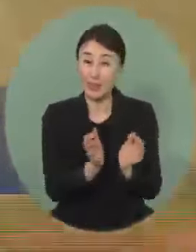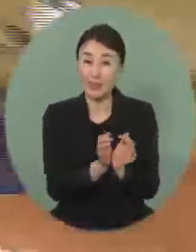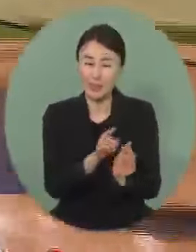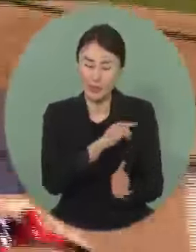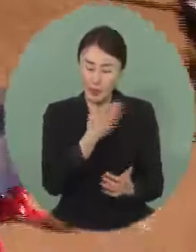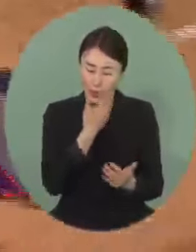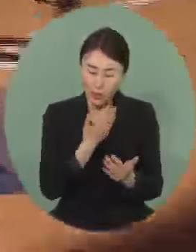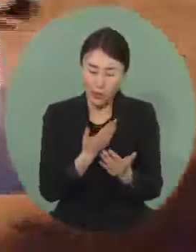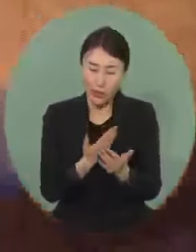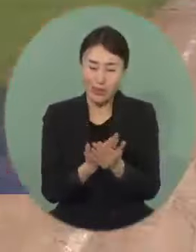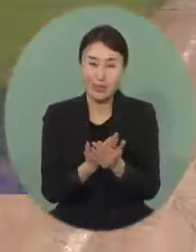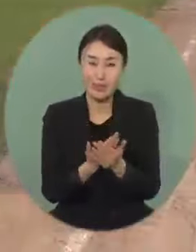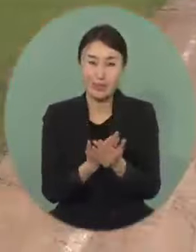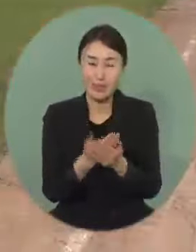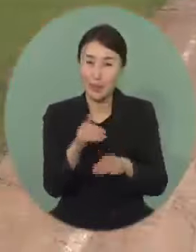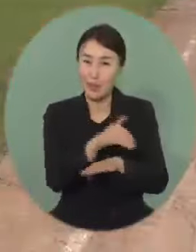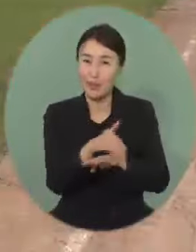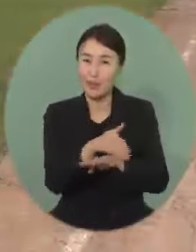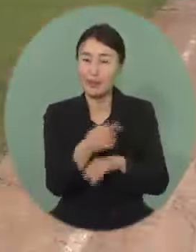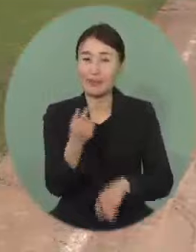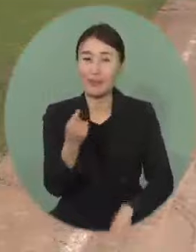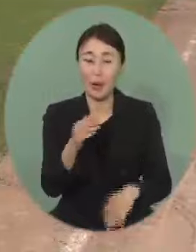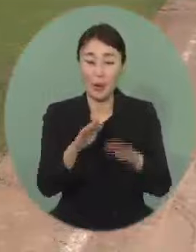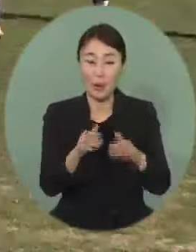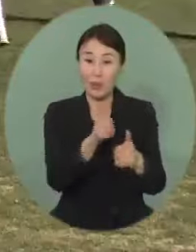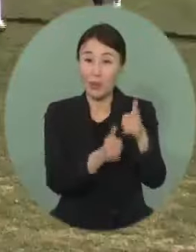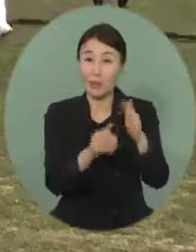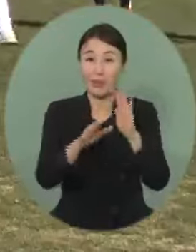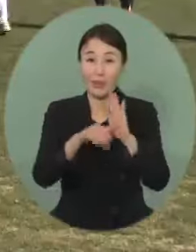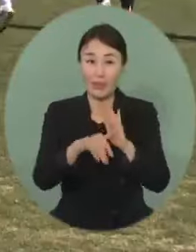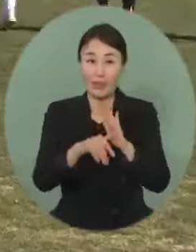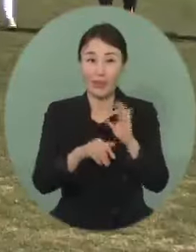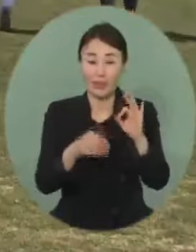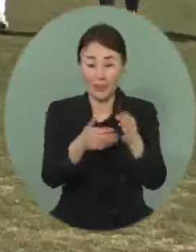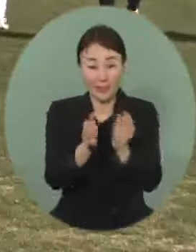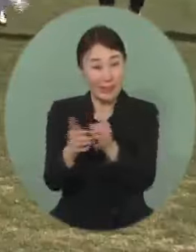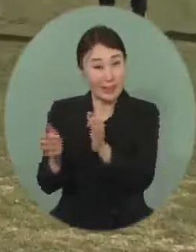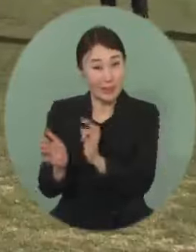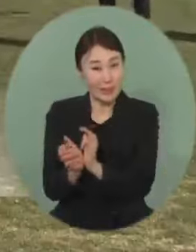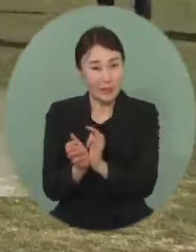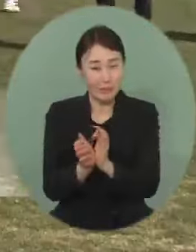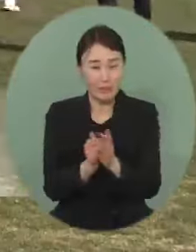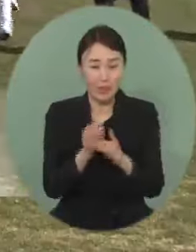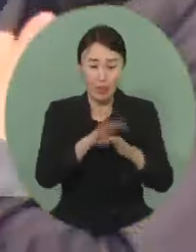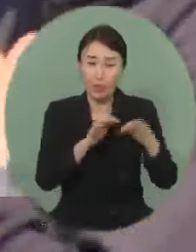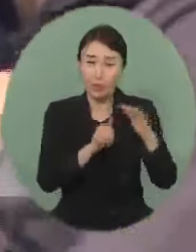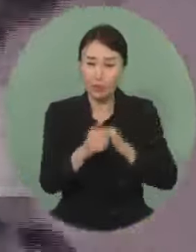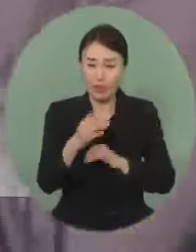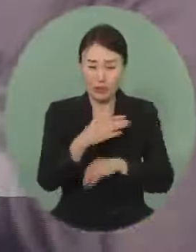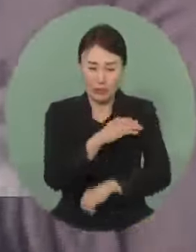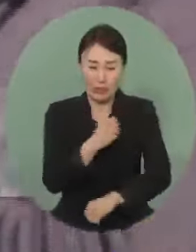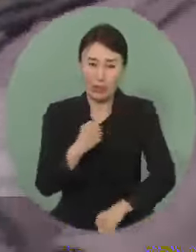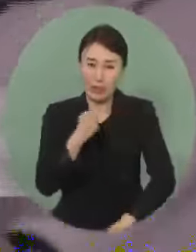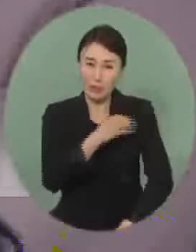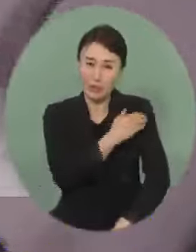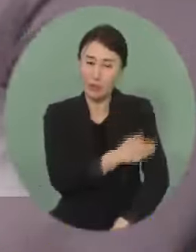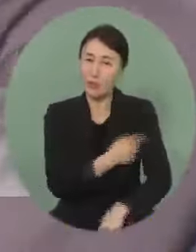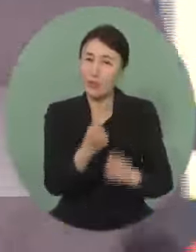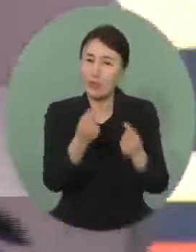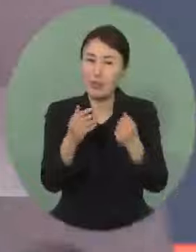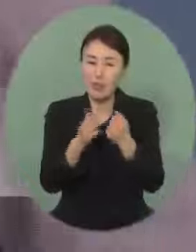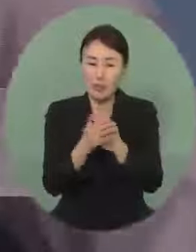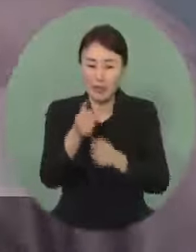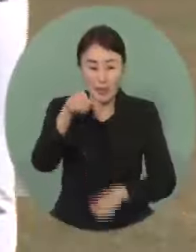가장 중요한 부분이라고 생각해서 특히 올 시즌엔 10개 구단의 전력이 평준화된 것 같다면서 이기고 지는